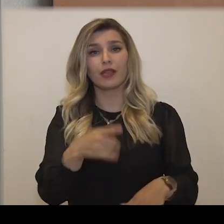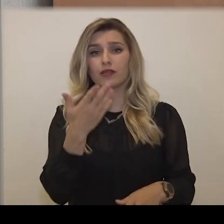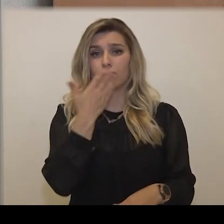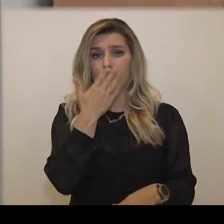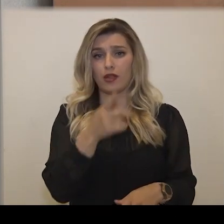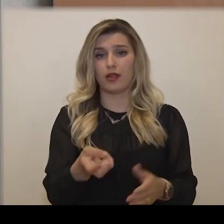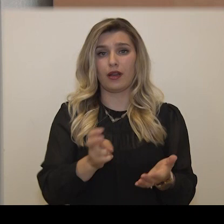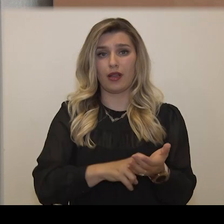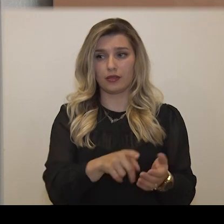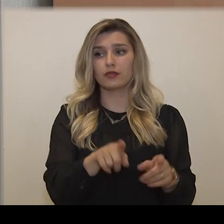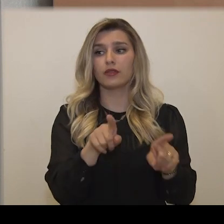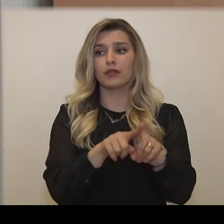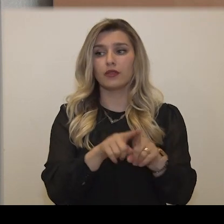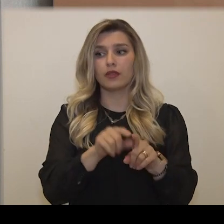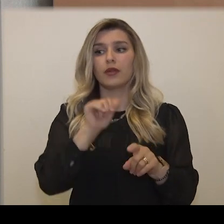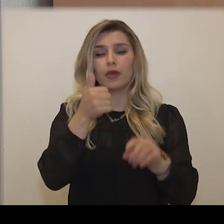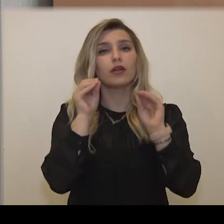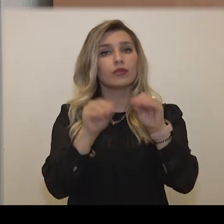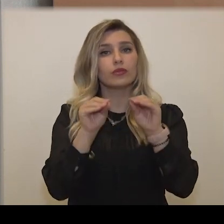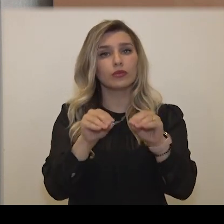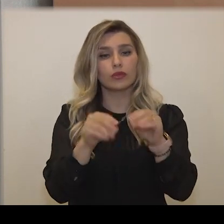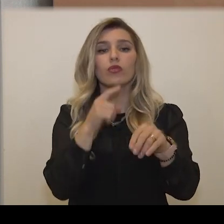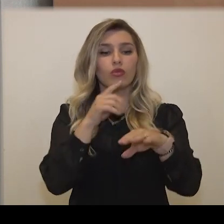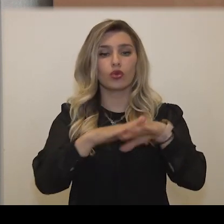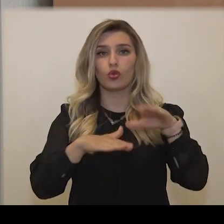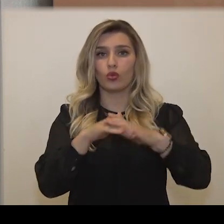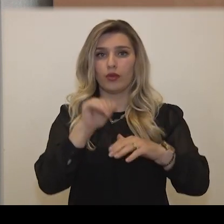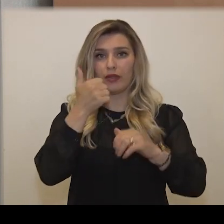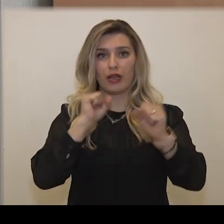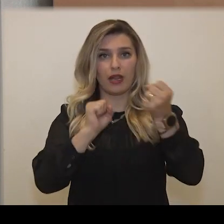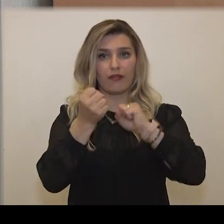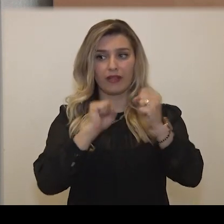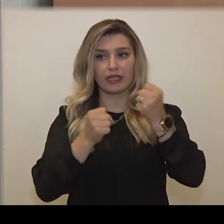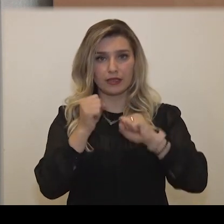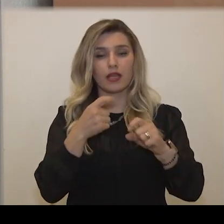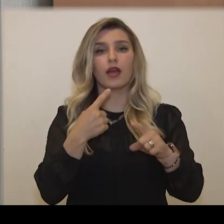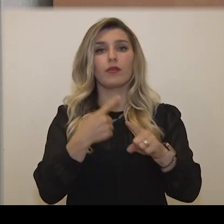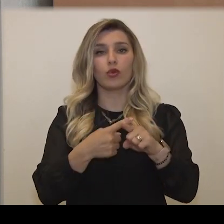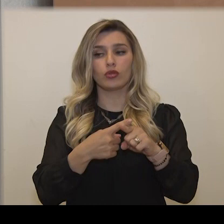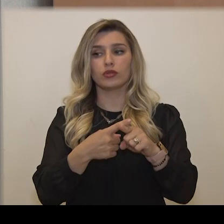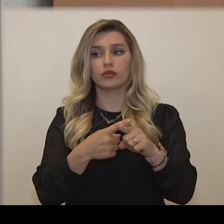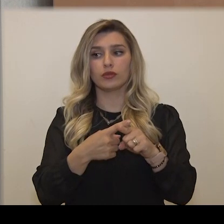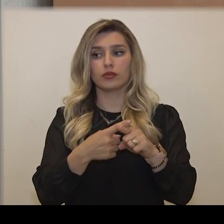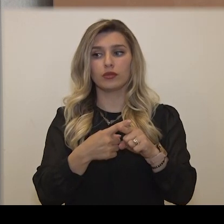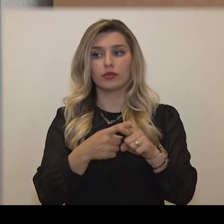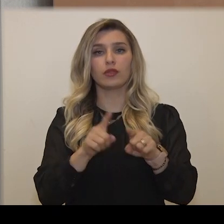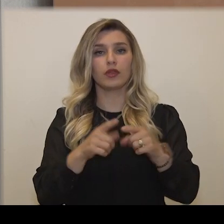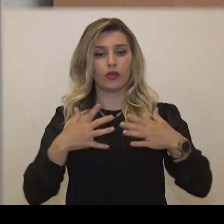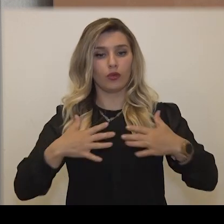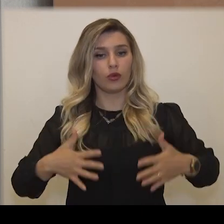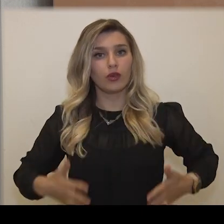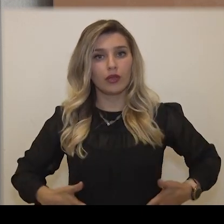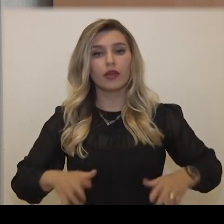ullët e shqera, mirë shkoj me grafomotorikën, i ushtu në duart, mirë bajtja e lapsit, ullja e